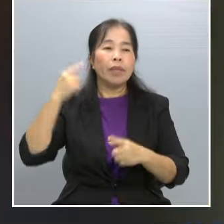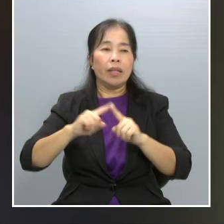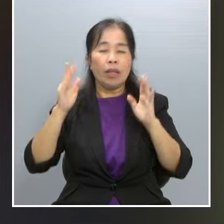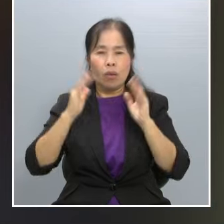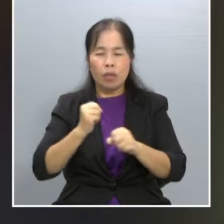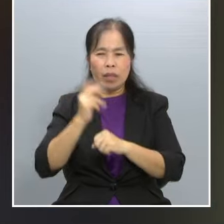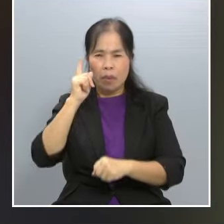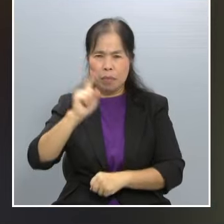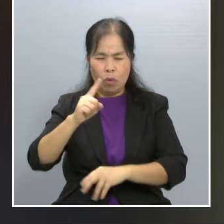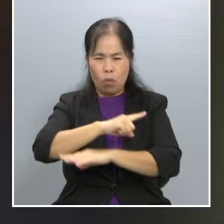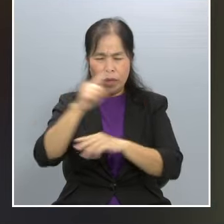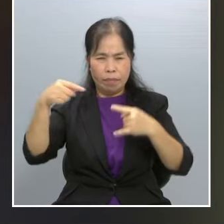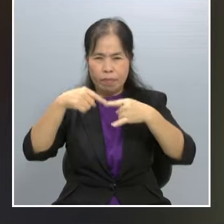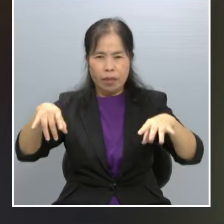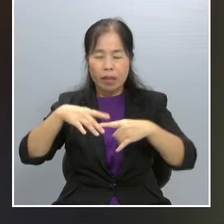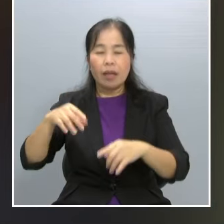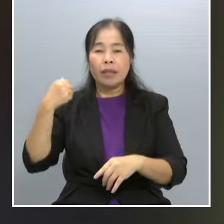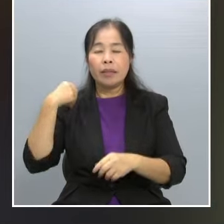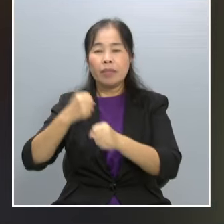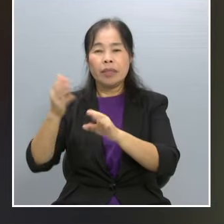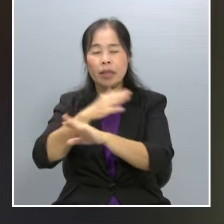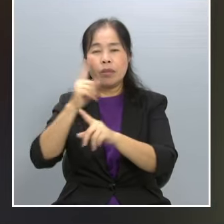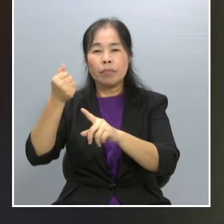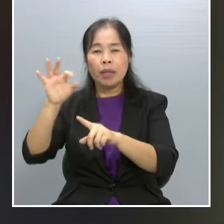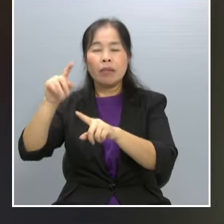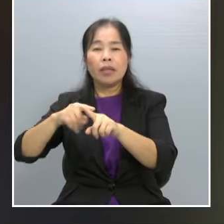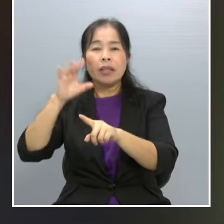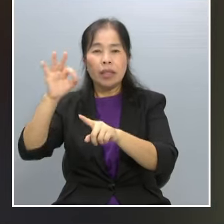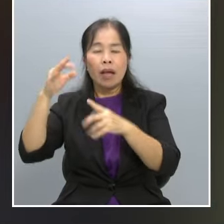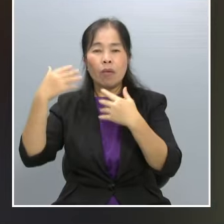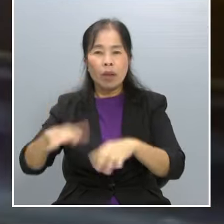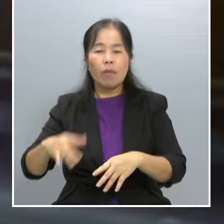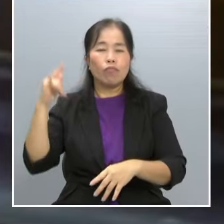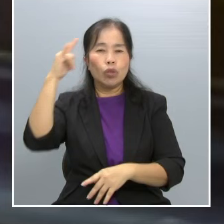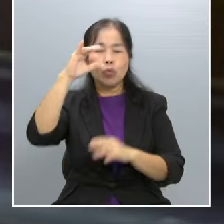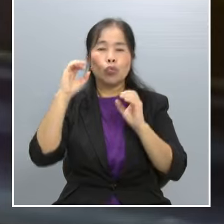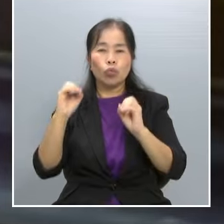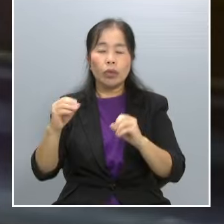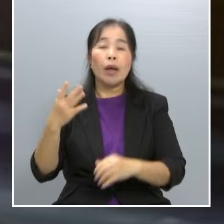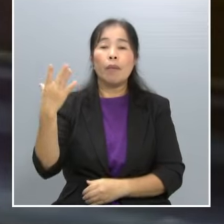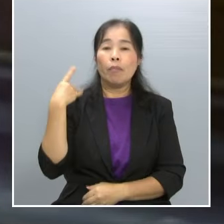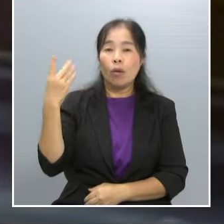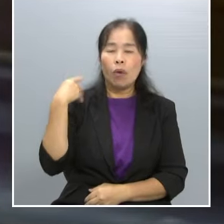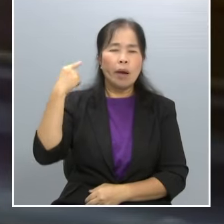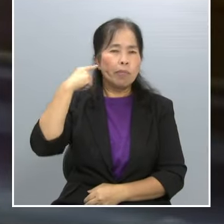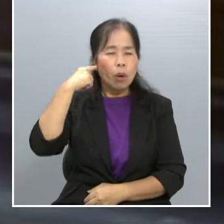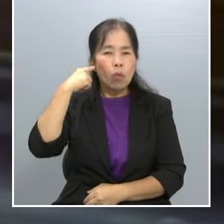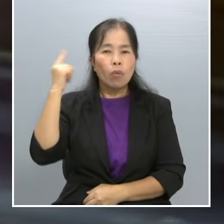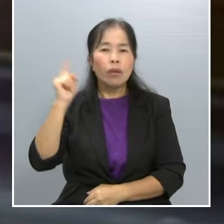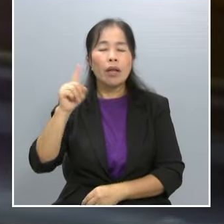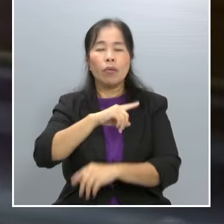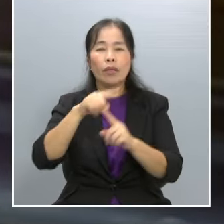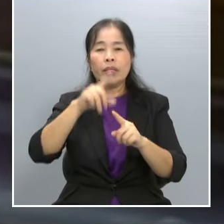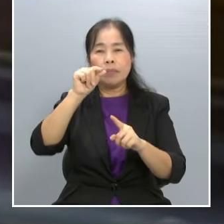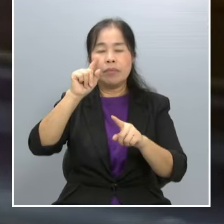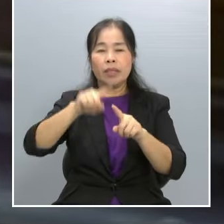ล้ว มันคนละวันกันค่ะคืองานเกษียณจัดไปตั้งแต่19กันยายนและไม่มีการบินใดๆแต่เมื่อวานนี้ที่มีเสียงดังอะค่ะมันคือวันที่20กันย